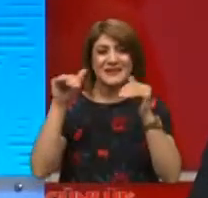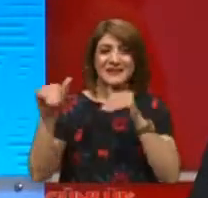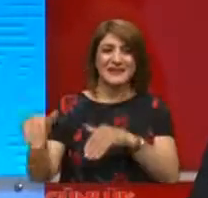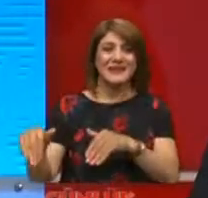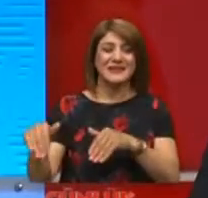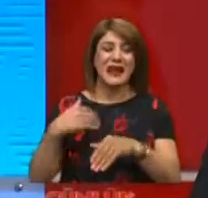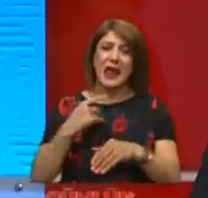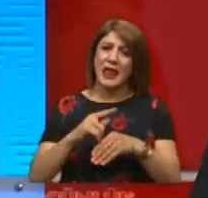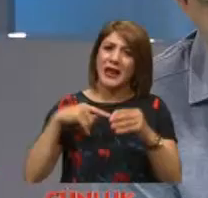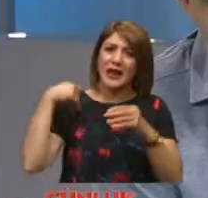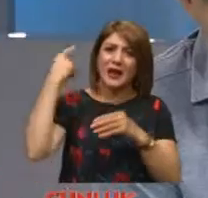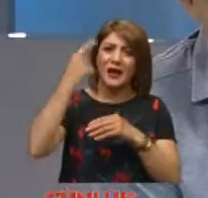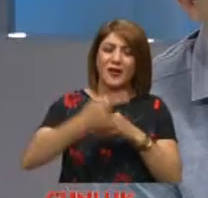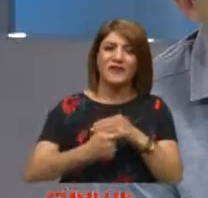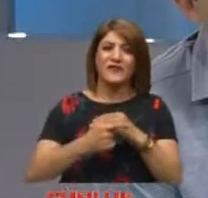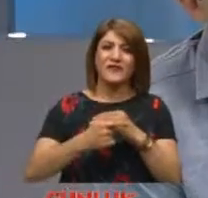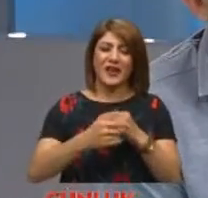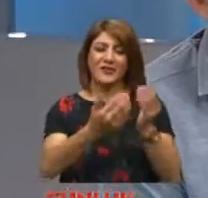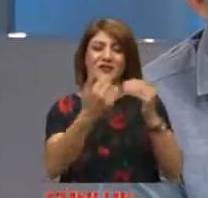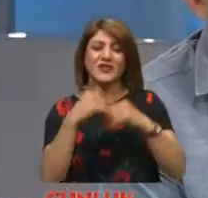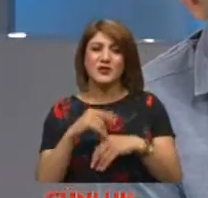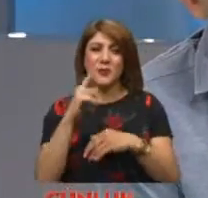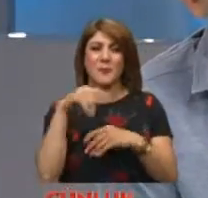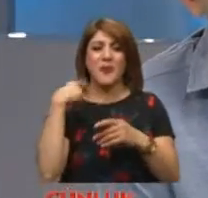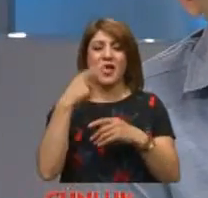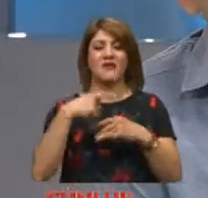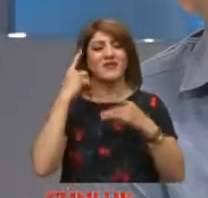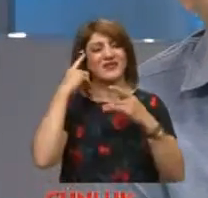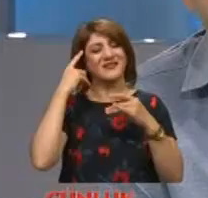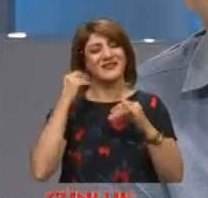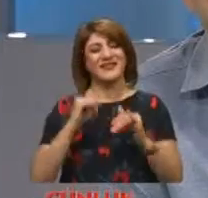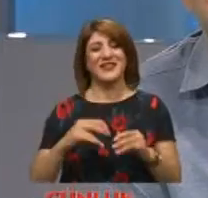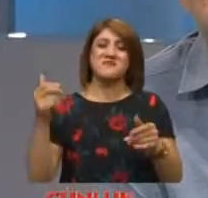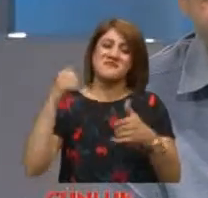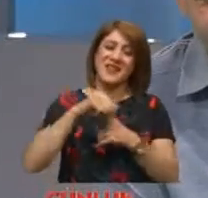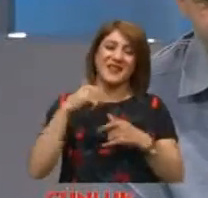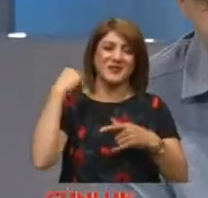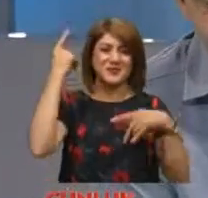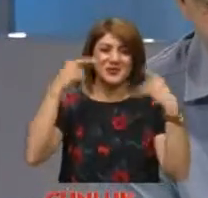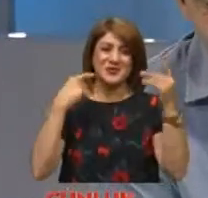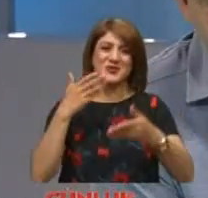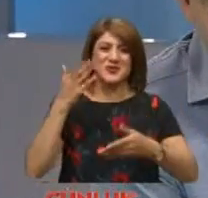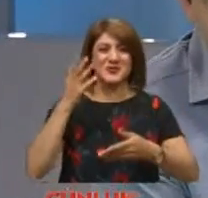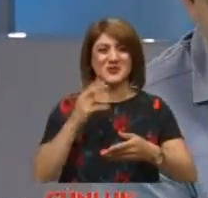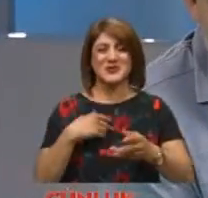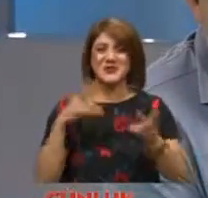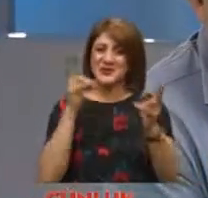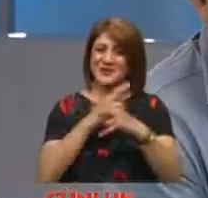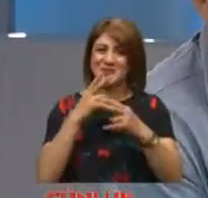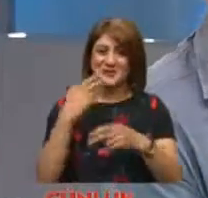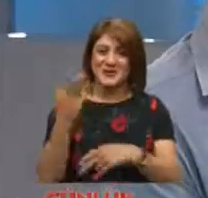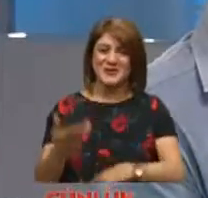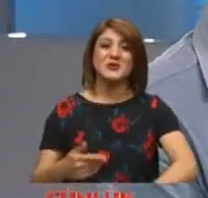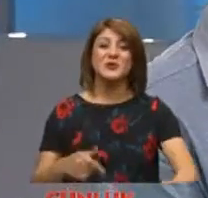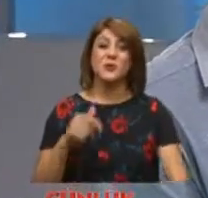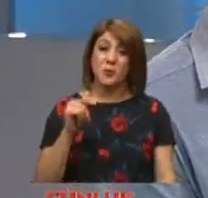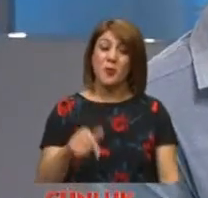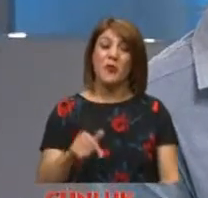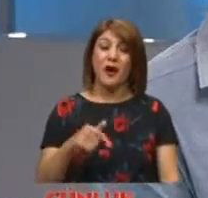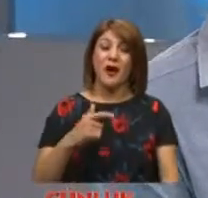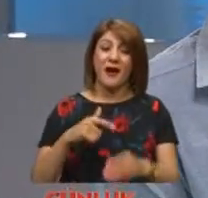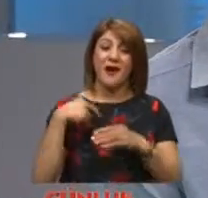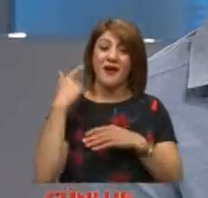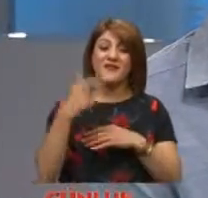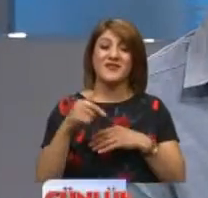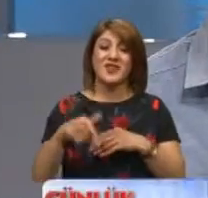her hafta bize bıraktıklarımız, bir hafta idare ediyoruz. Çok hatırlayıp gülüyoruz, sonra paylaşıyoruz. Vallahi bugün neler getirdin? Bu hafta aslında